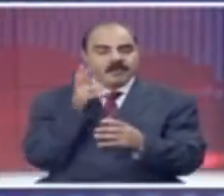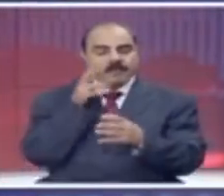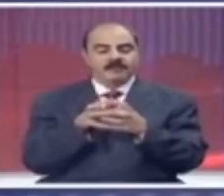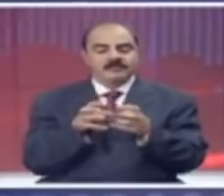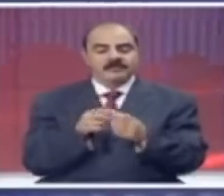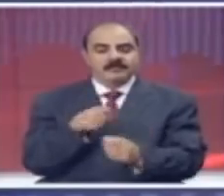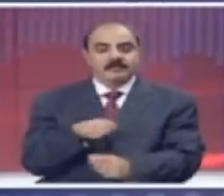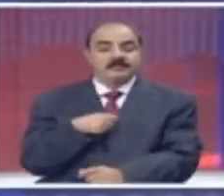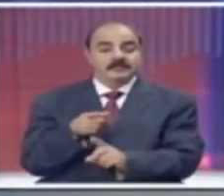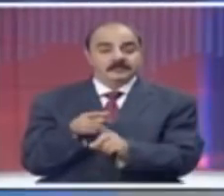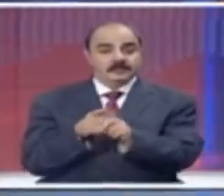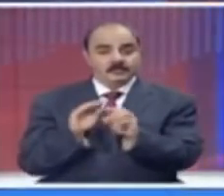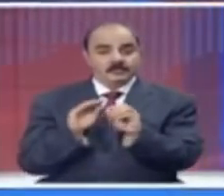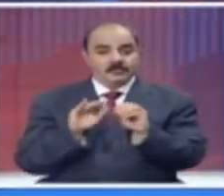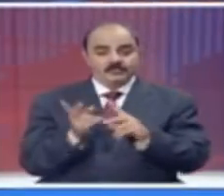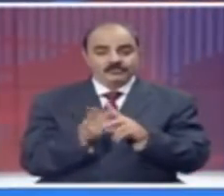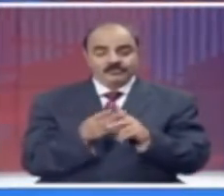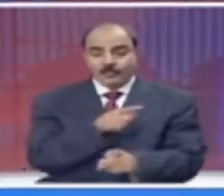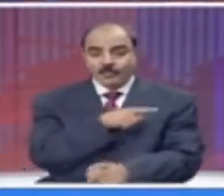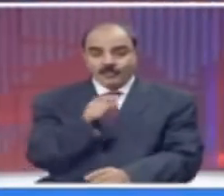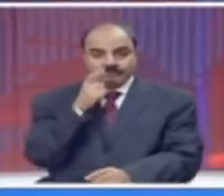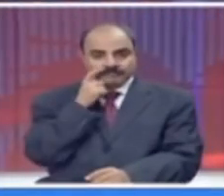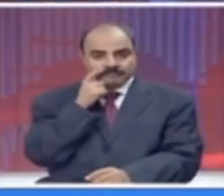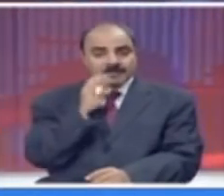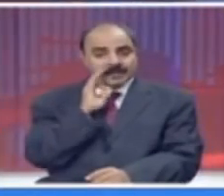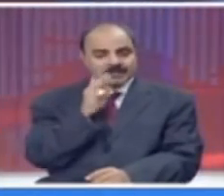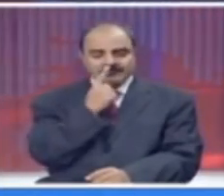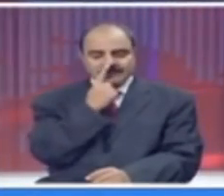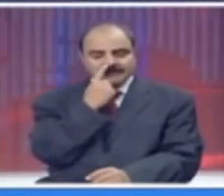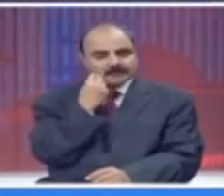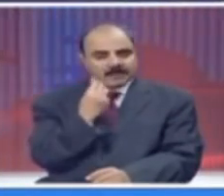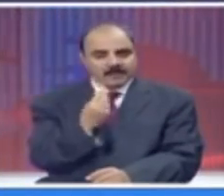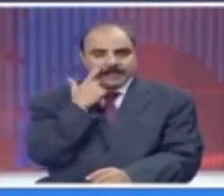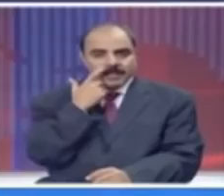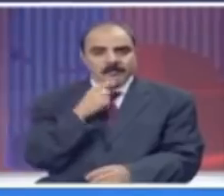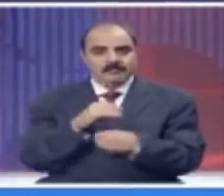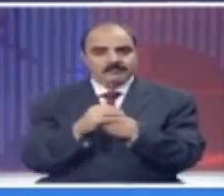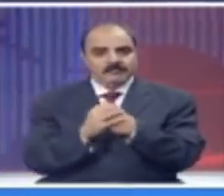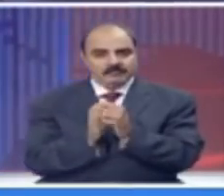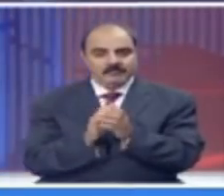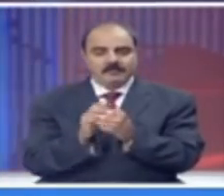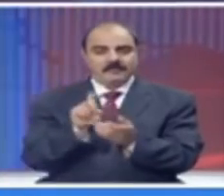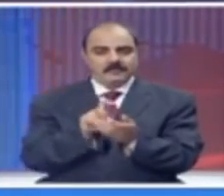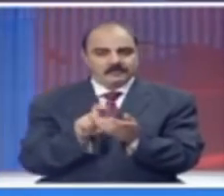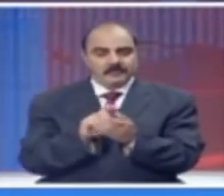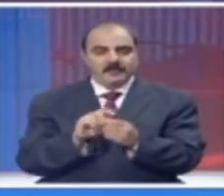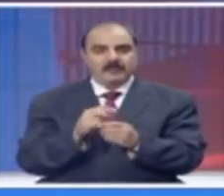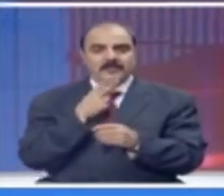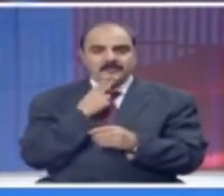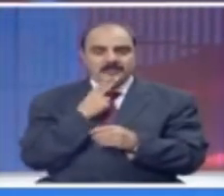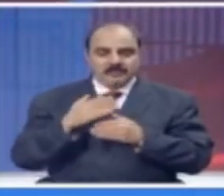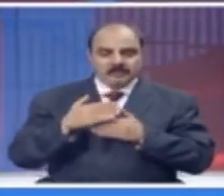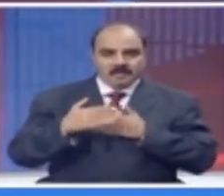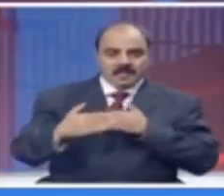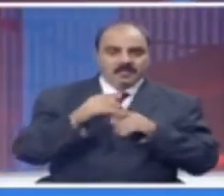تفاصيل النشرة. شدد رئيس الوزراء الدكتور مصطفى مدبولي على ضرورة التزام المواطنين بالإجراءات الاحترازية للحماية من